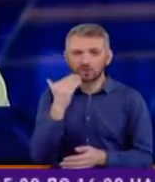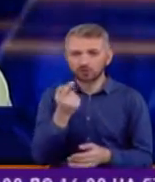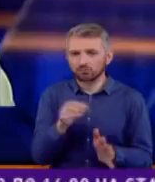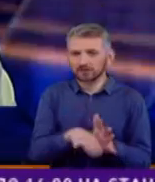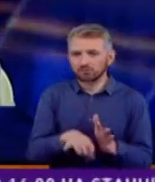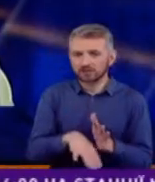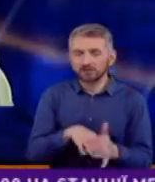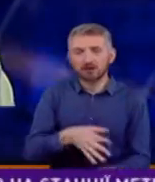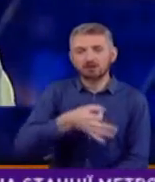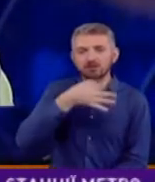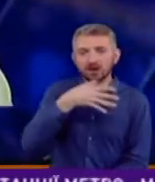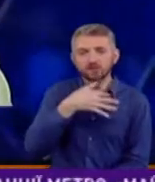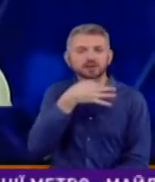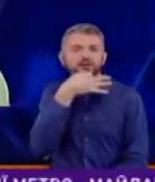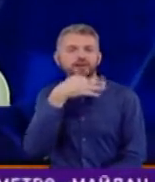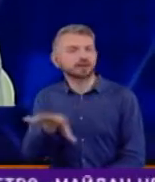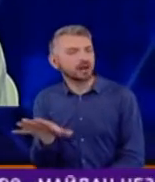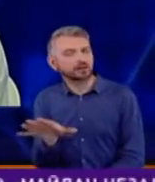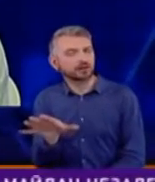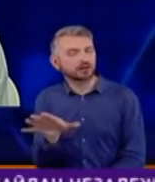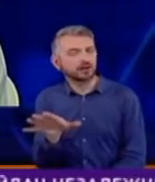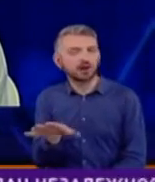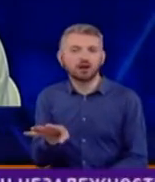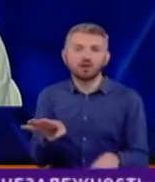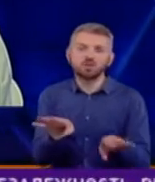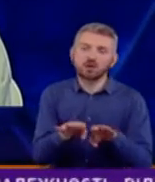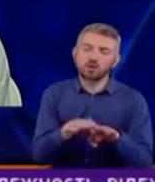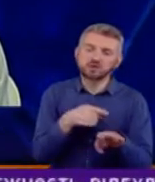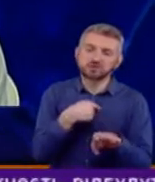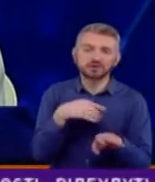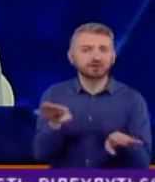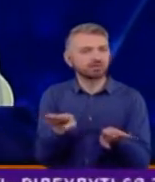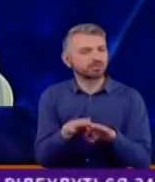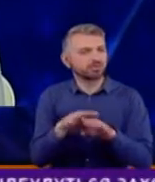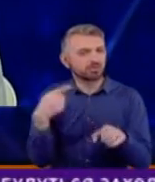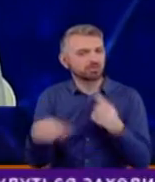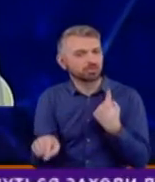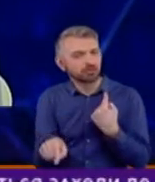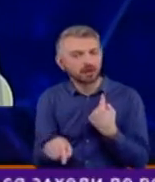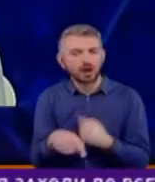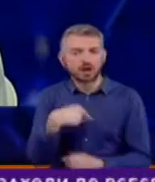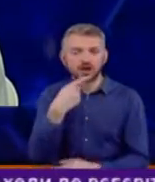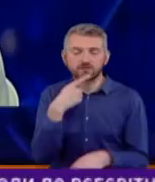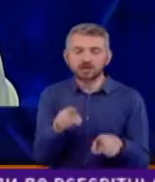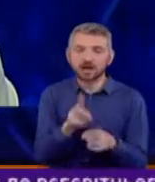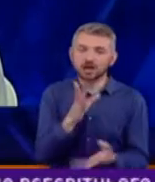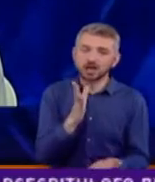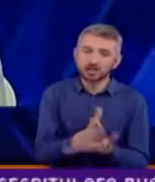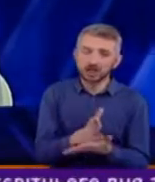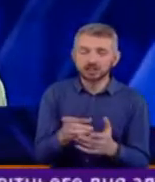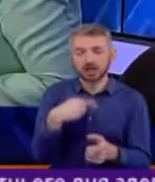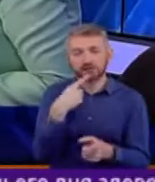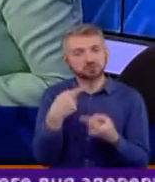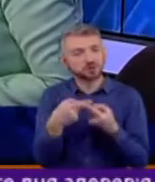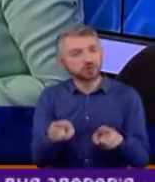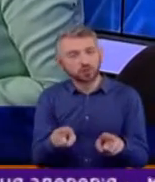примитивны. Нравится, не нравится. Похоже на меня, не похоже. Говорит так, как есть, или говорит